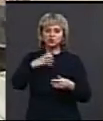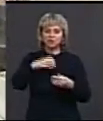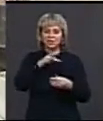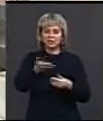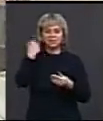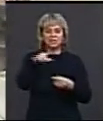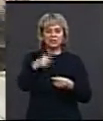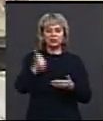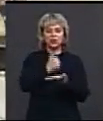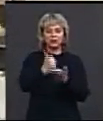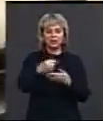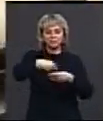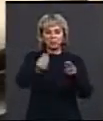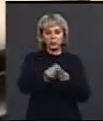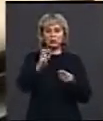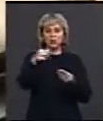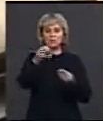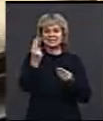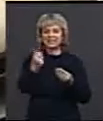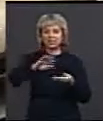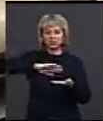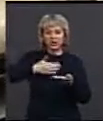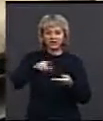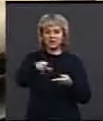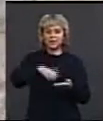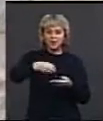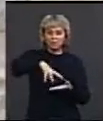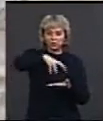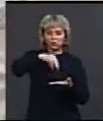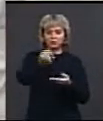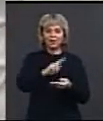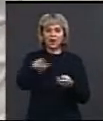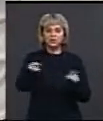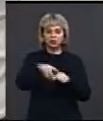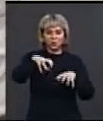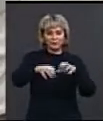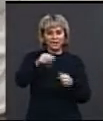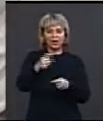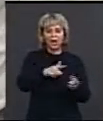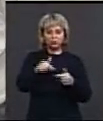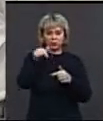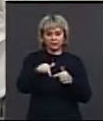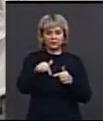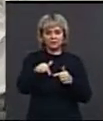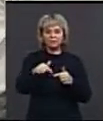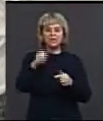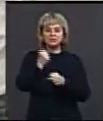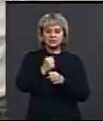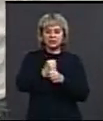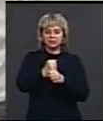лет назад, одно из главных блюд – борцаки, жареные в масле пышки. Как сдобное тесто готовят,